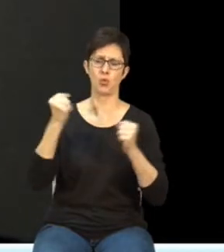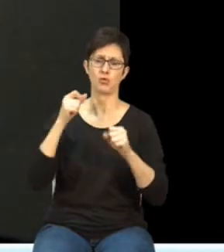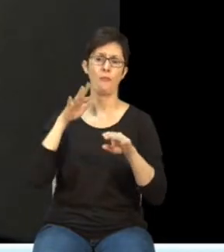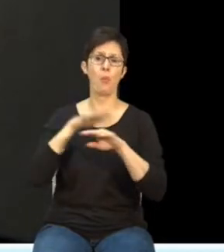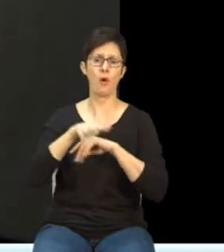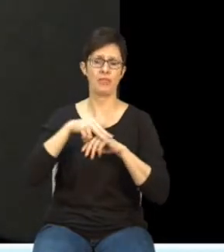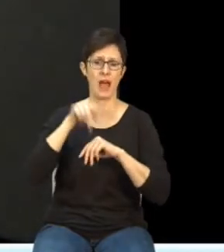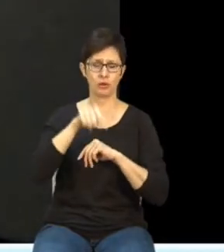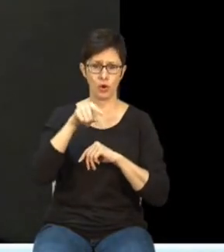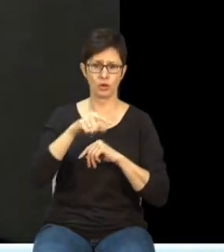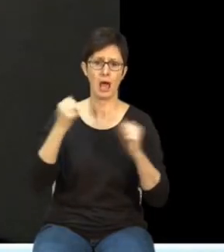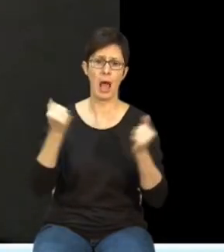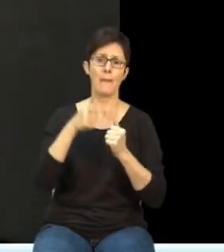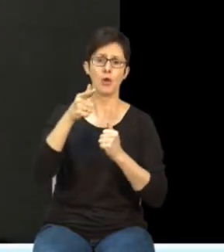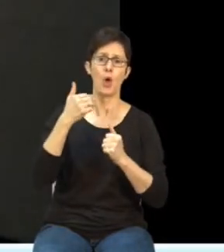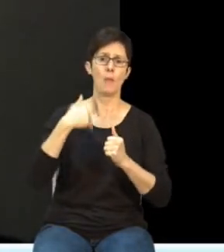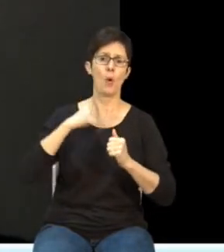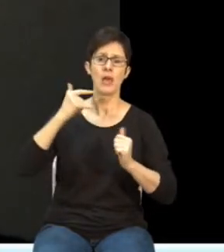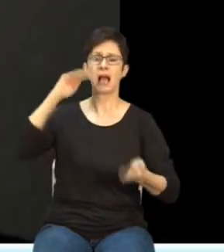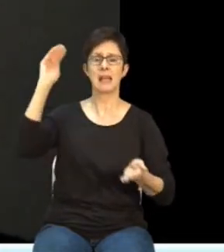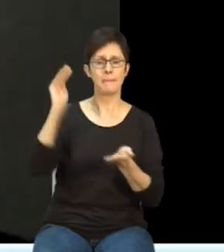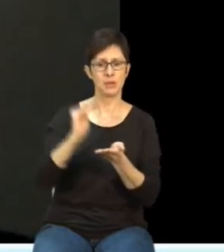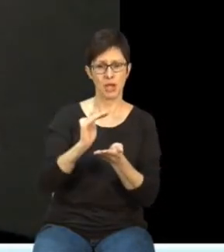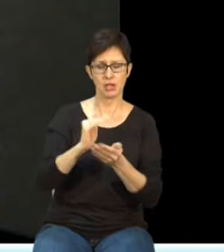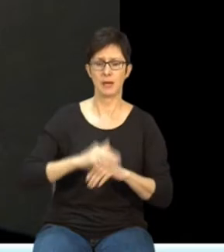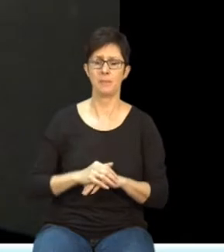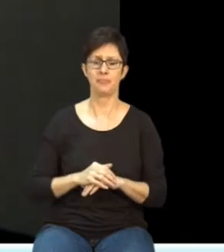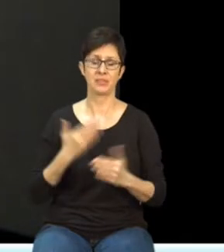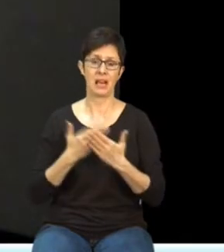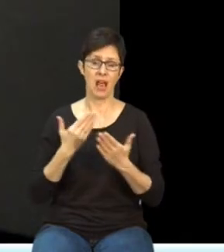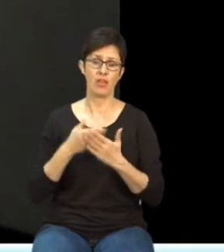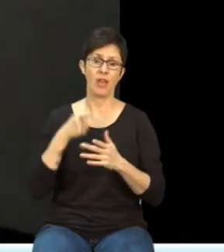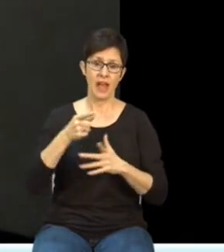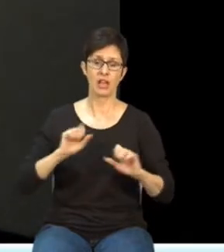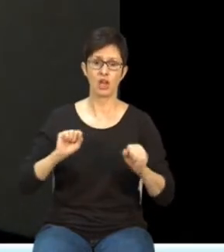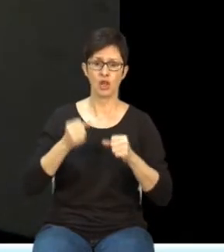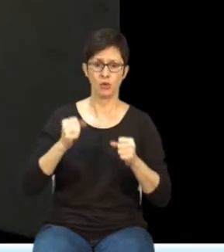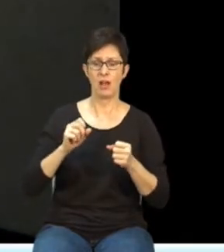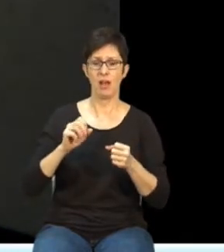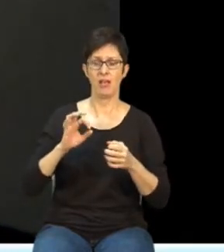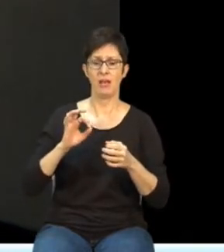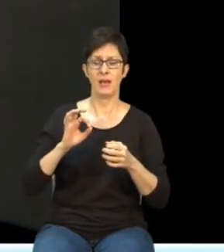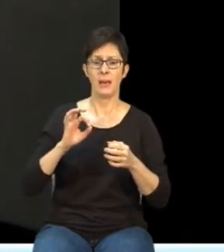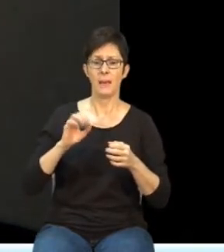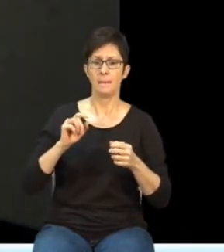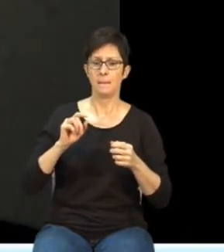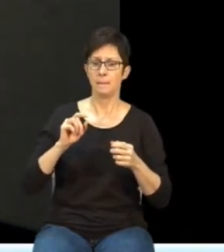one były jak najniższą takie przedsięwzięcia nawet instytucjonalne niego tylko